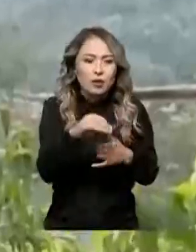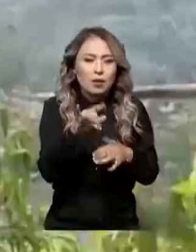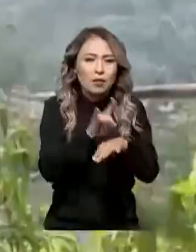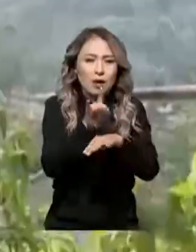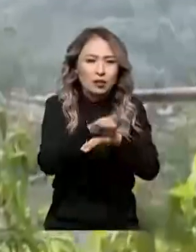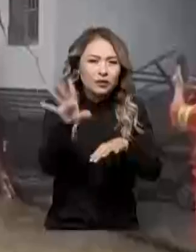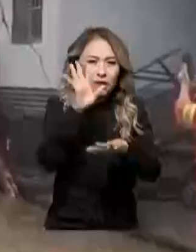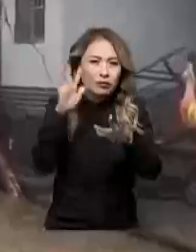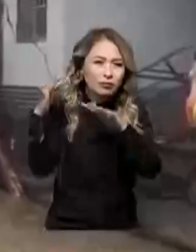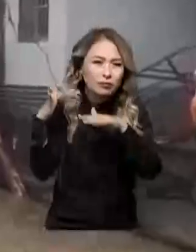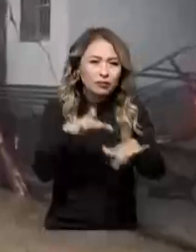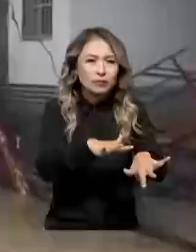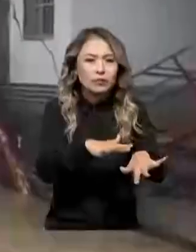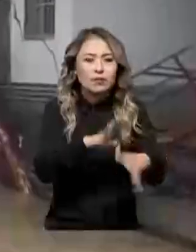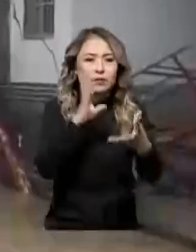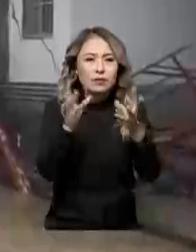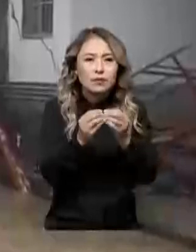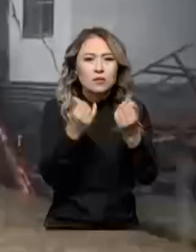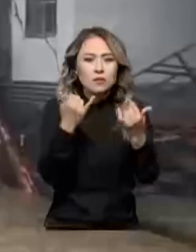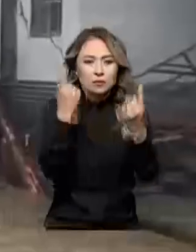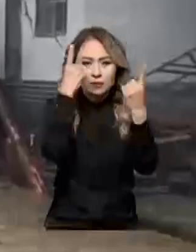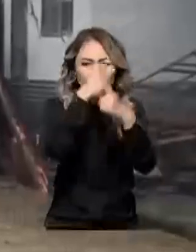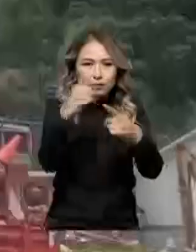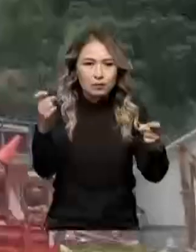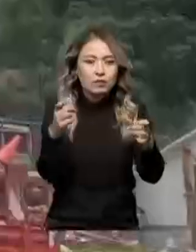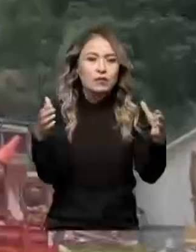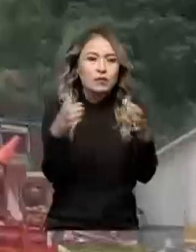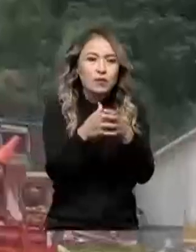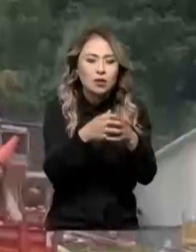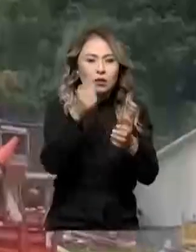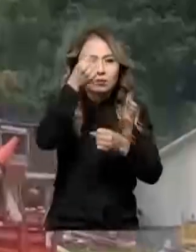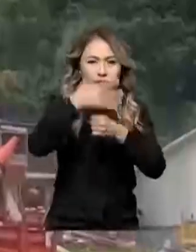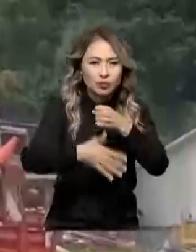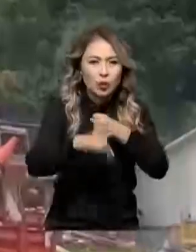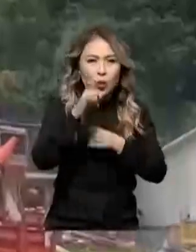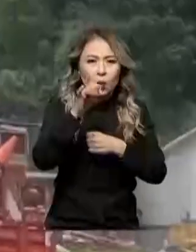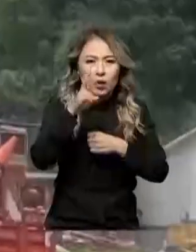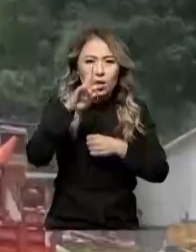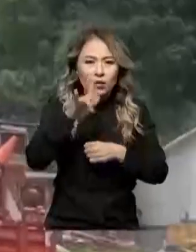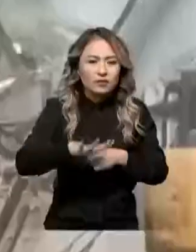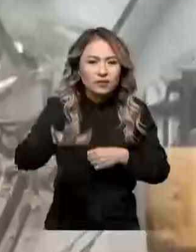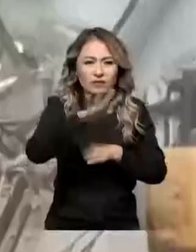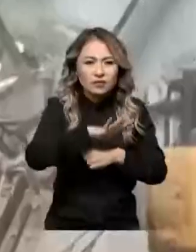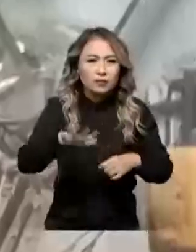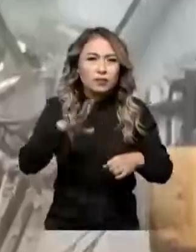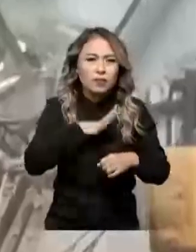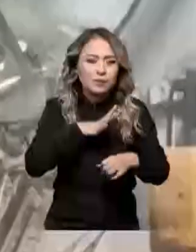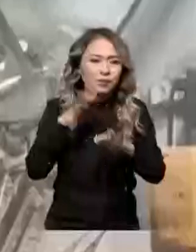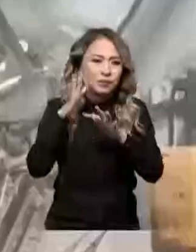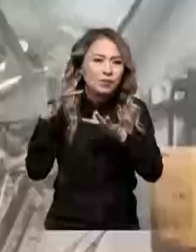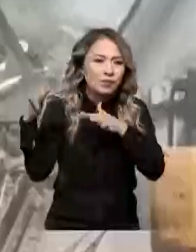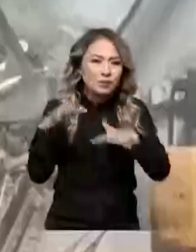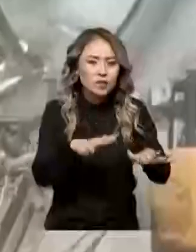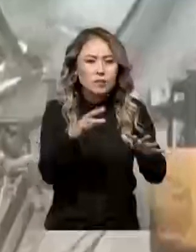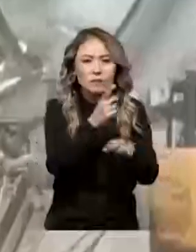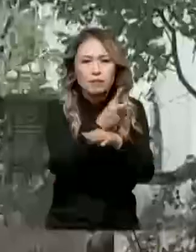түгел суға ағып кетті. Елде төтенше жағдай жарияланды. Орталық Қытайдағы Хунань провинциясында сел жүріп, 6 ауылды басып қалды. Бірнеше